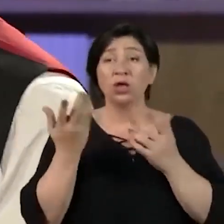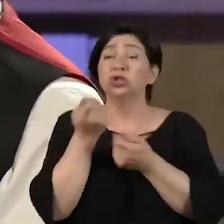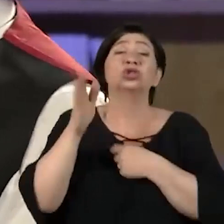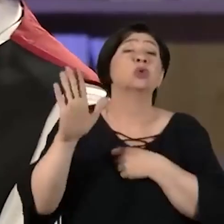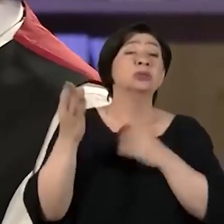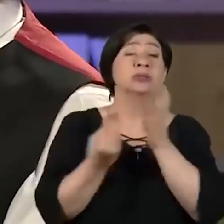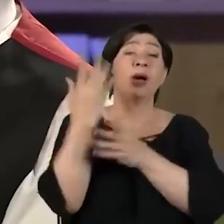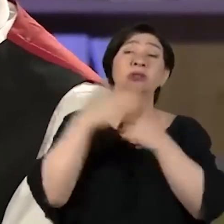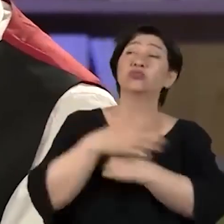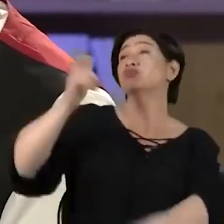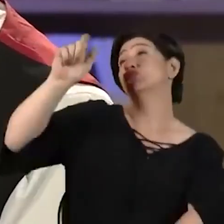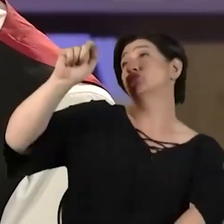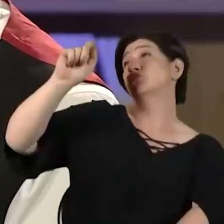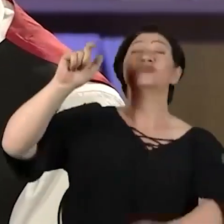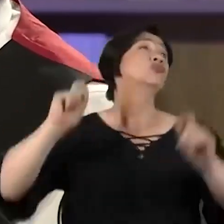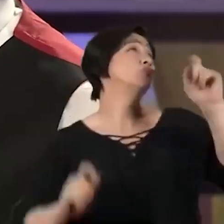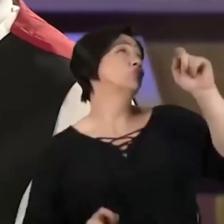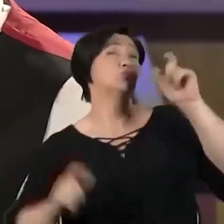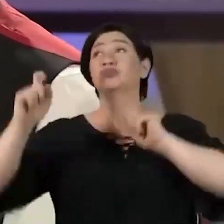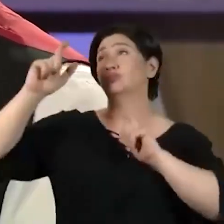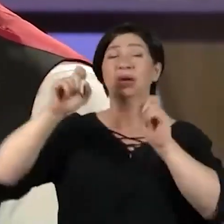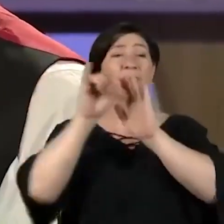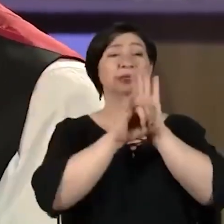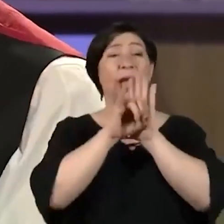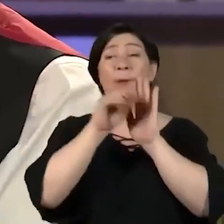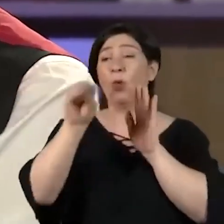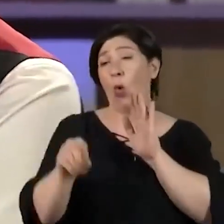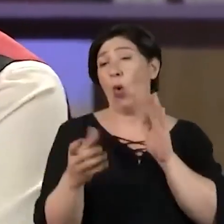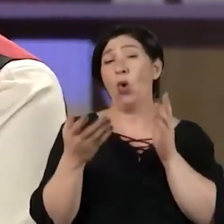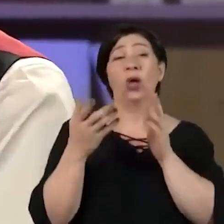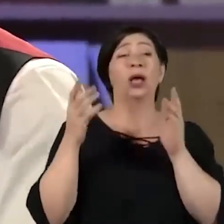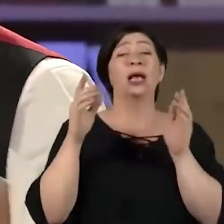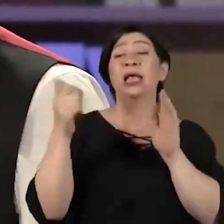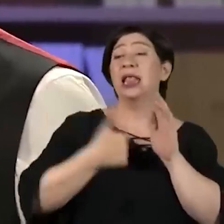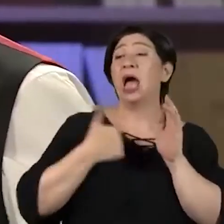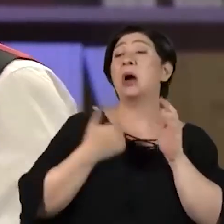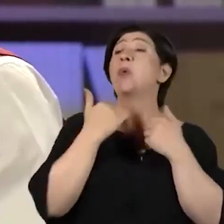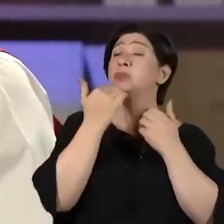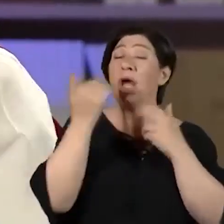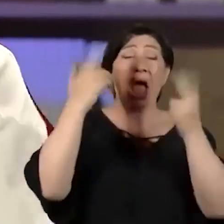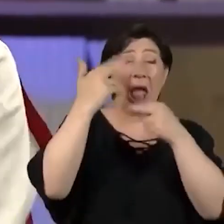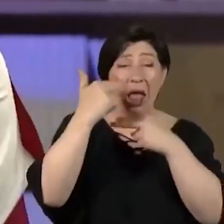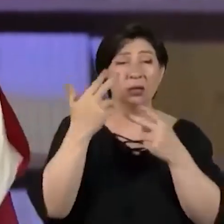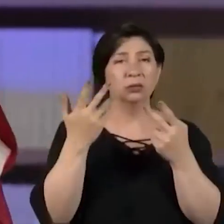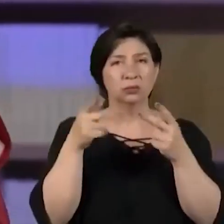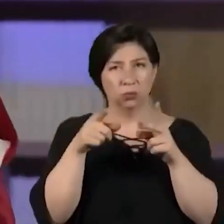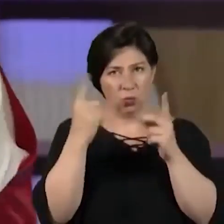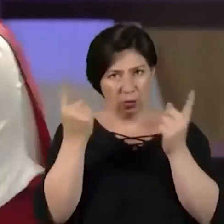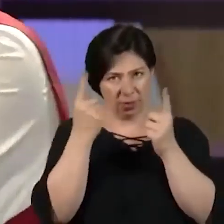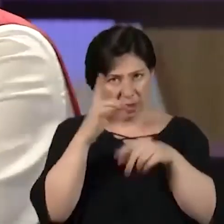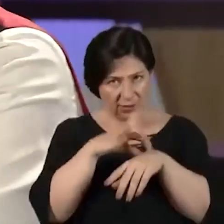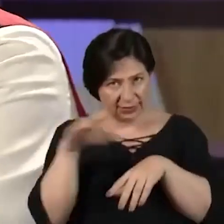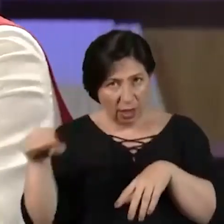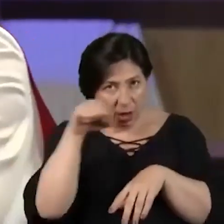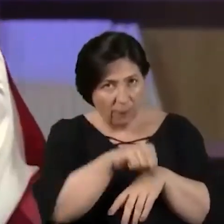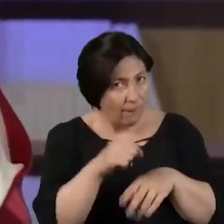işe gidiyor, sabahtan akşama kadar kendi fotoğraflarını çekiyor, Instagram'a koyuyor, ondan sonra like alamayınca ağlıyor falan filan. Şimdi böyle bir vaka, ya